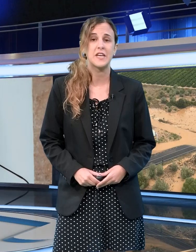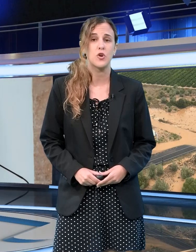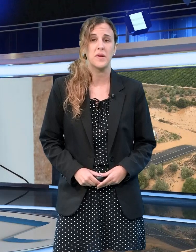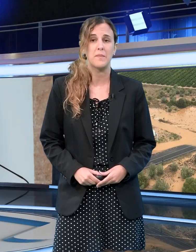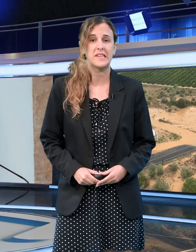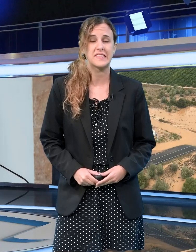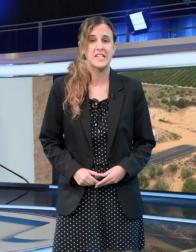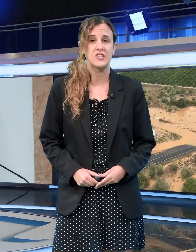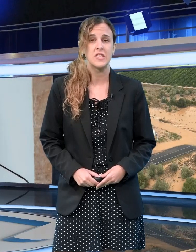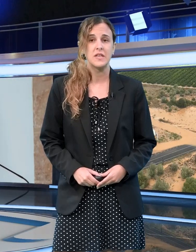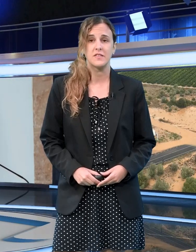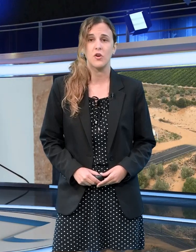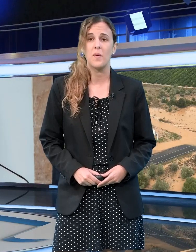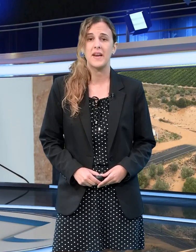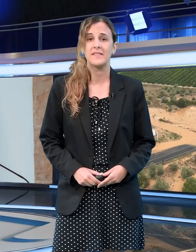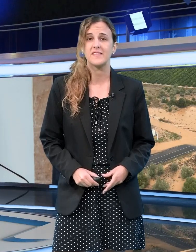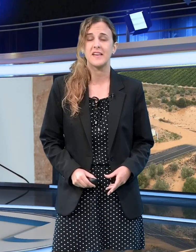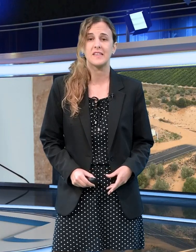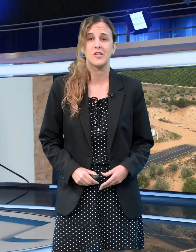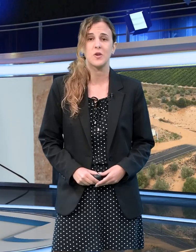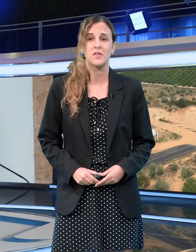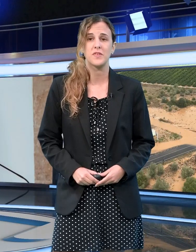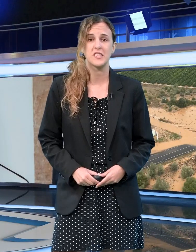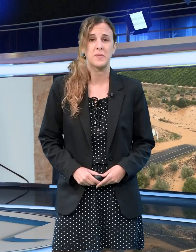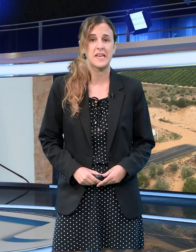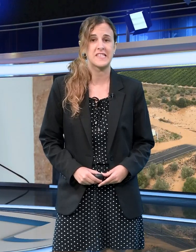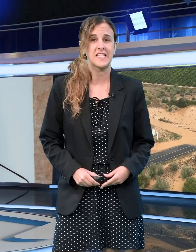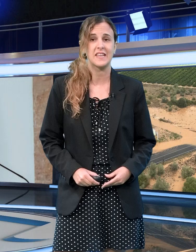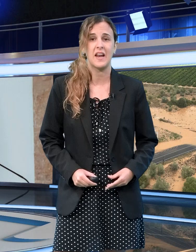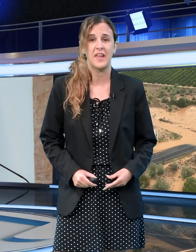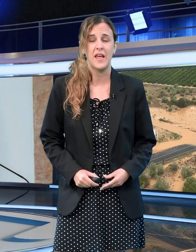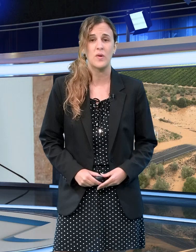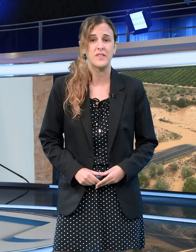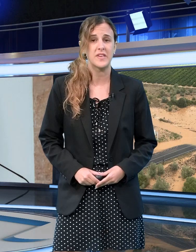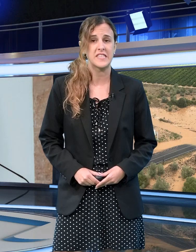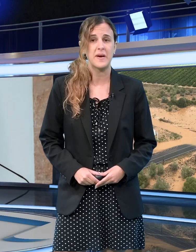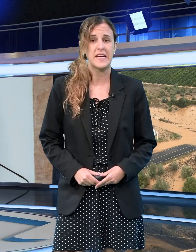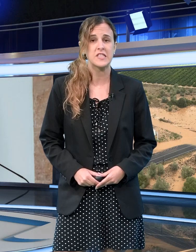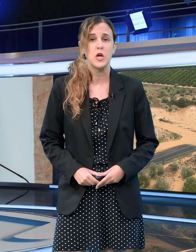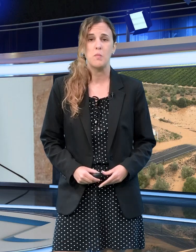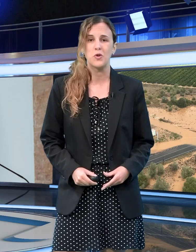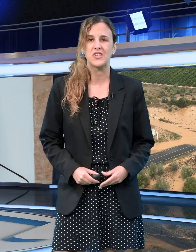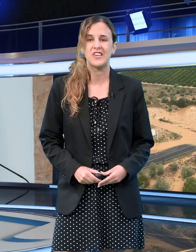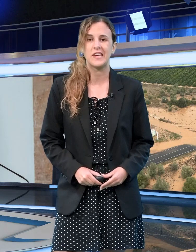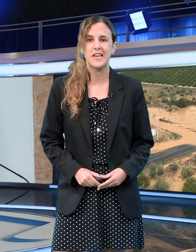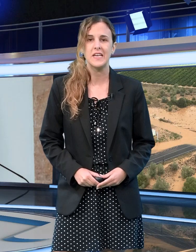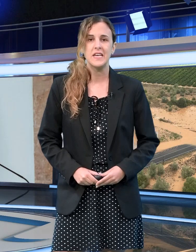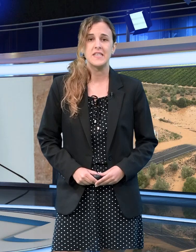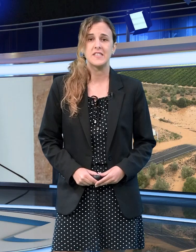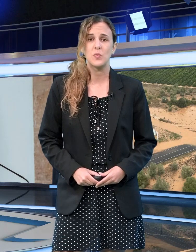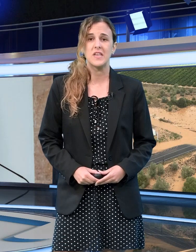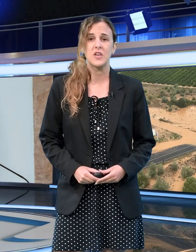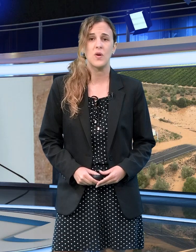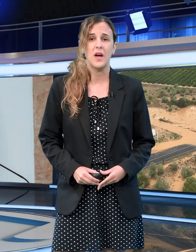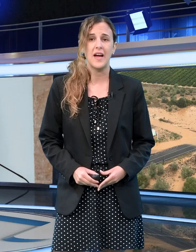compensar econòmicament els danys. Des del govern han destacat que les obres fetes per l'Agència Catalana de l'Aigua en diferents barrancs, molts d'ells al Canà,